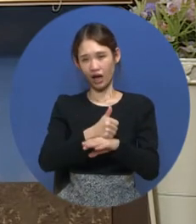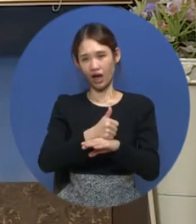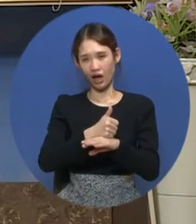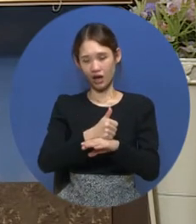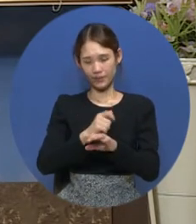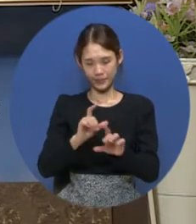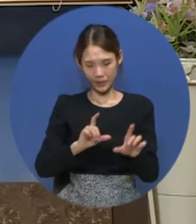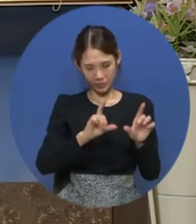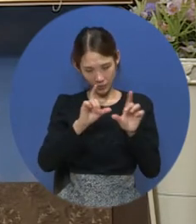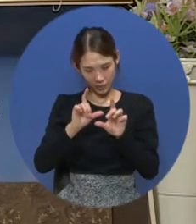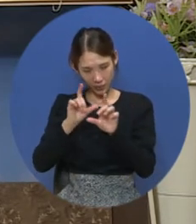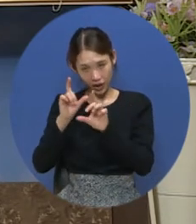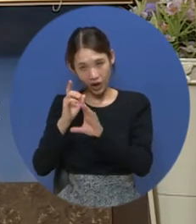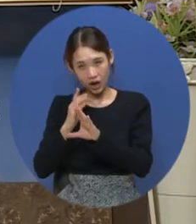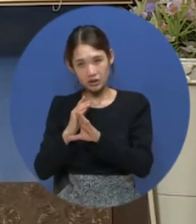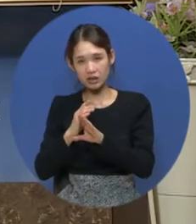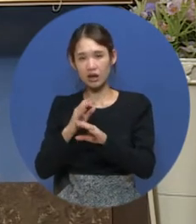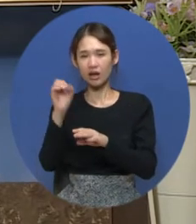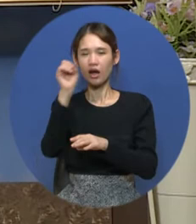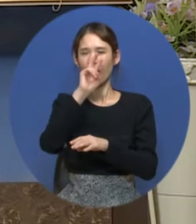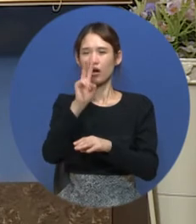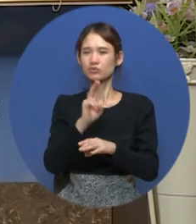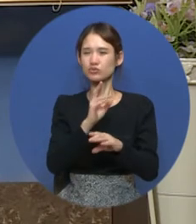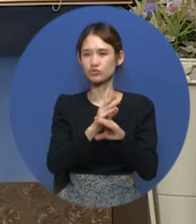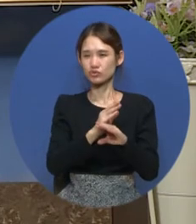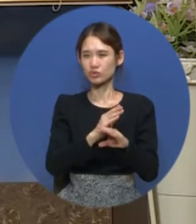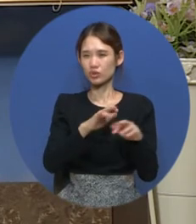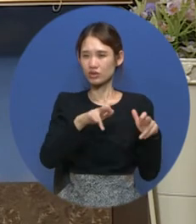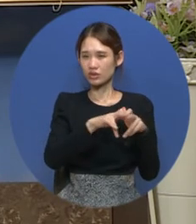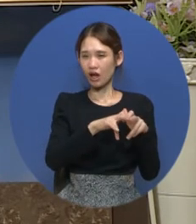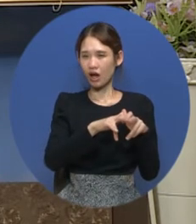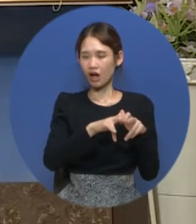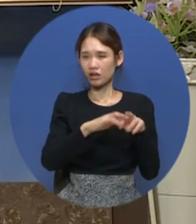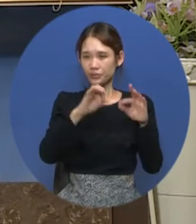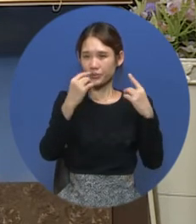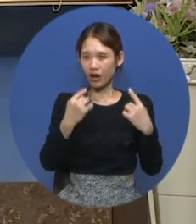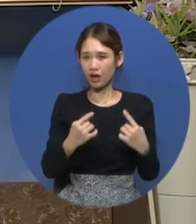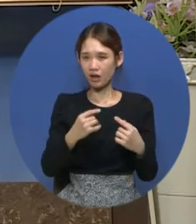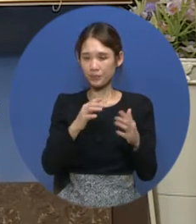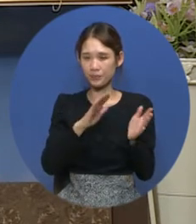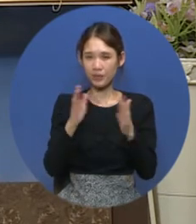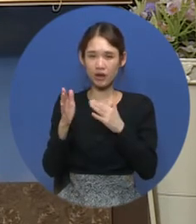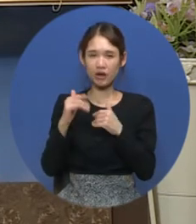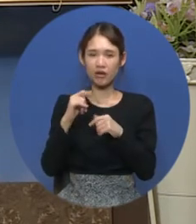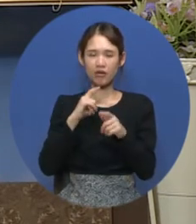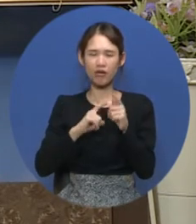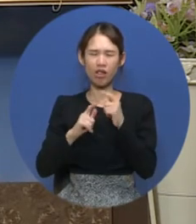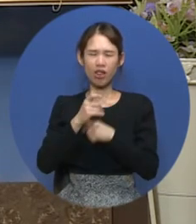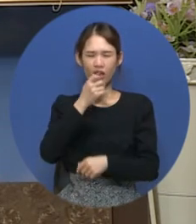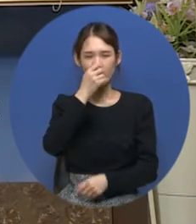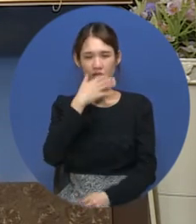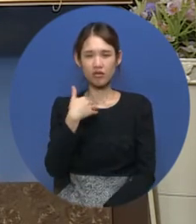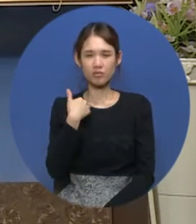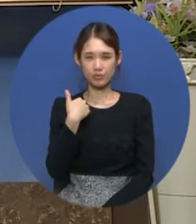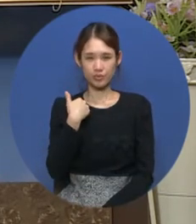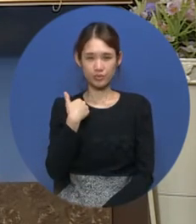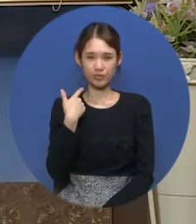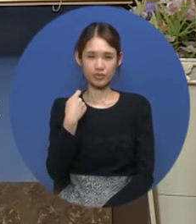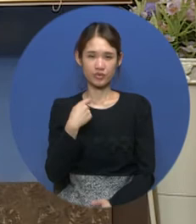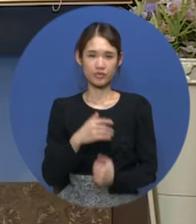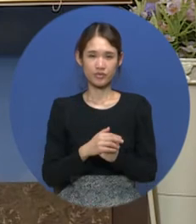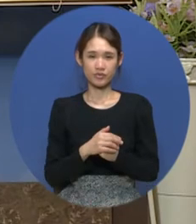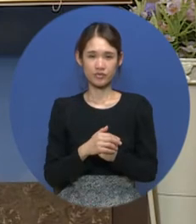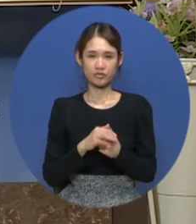갑자기 중도에 이제 장애를 가지게 되시면 그 힘듬 2 좀 더 클 수도 있을 거 같거든요